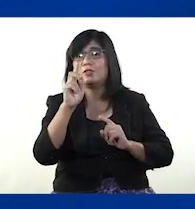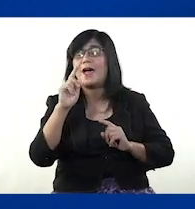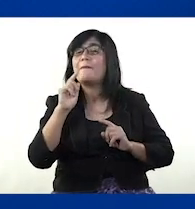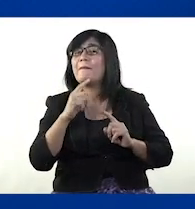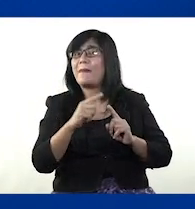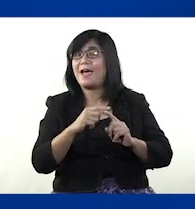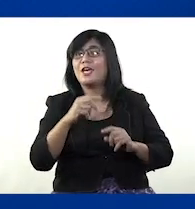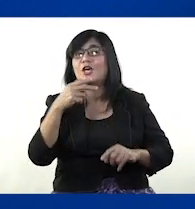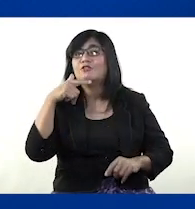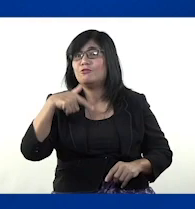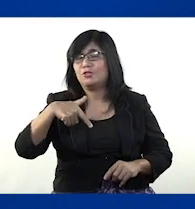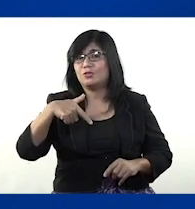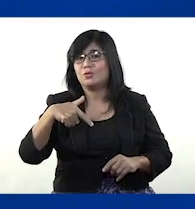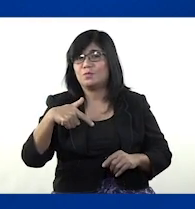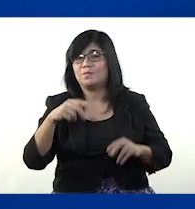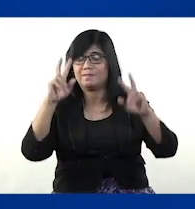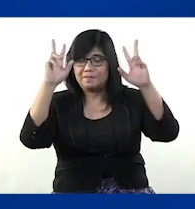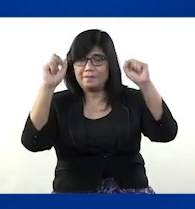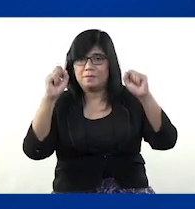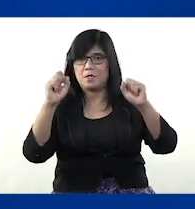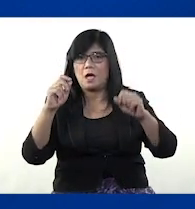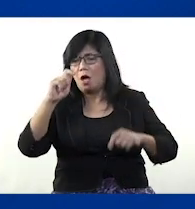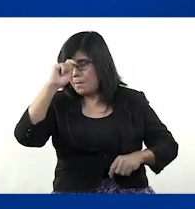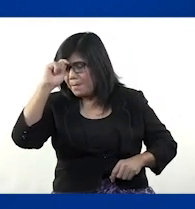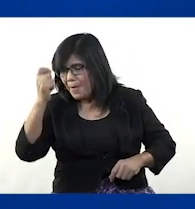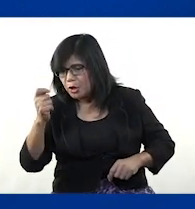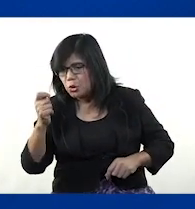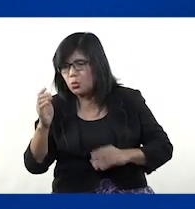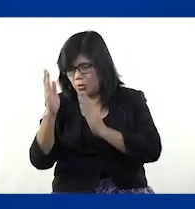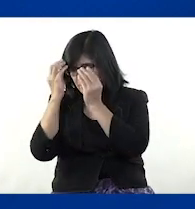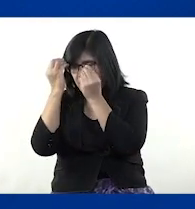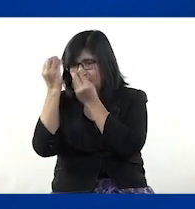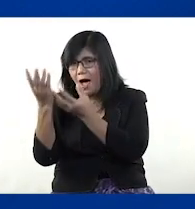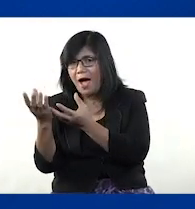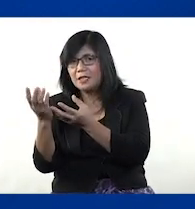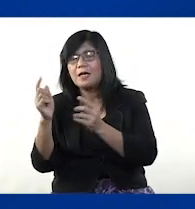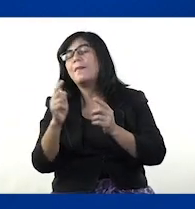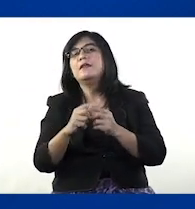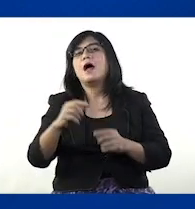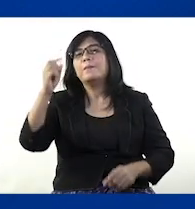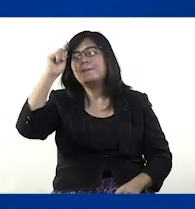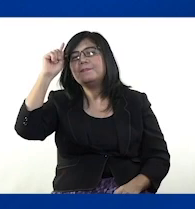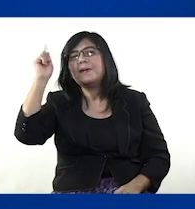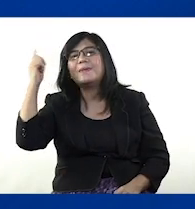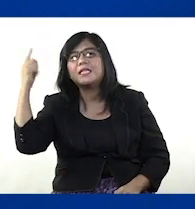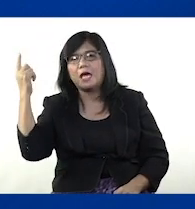Hai dibawah judul perikop kepatuhan kepada pemerintah di tiap-tiap orang